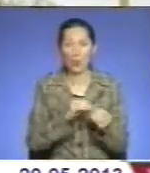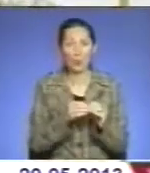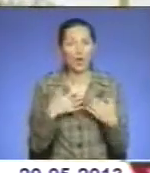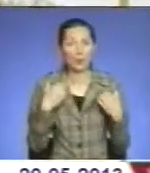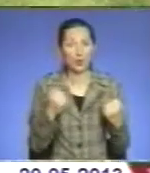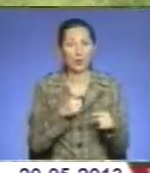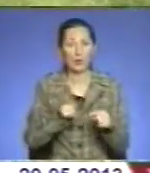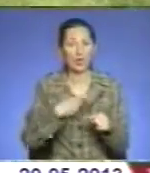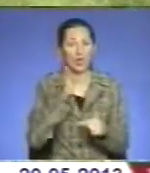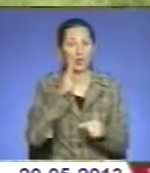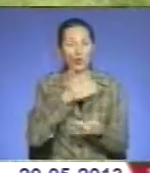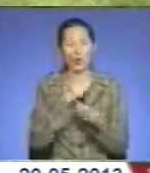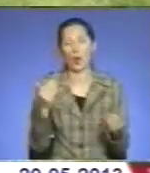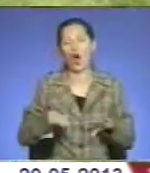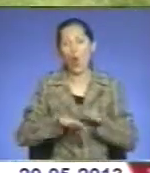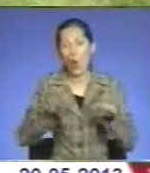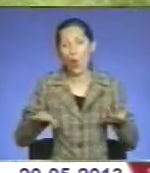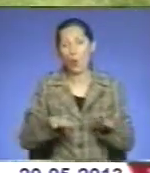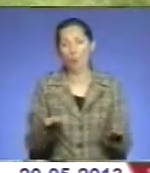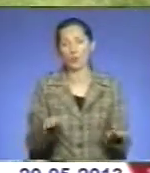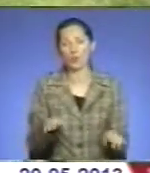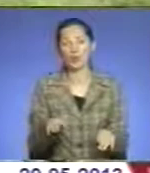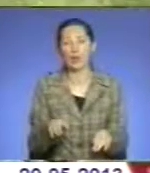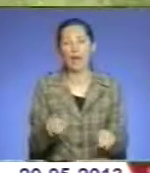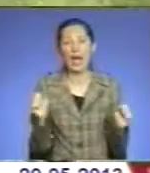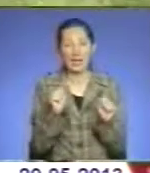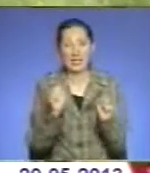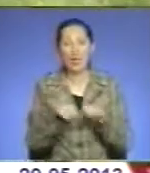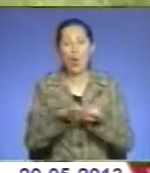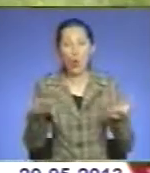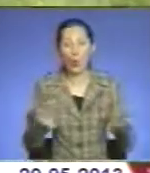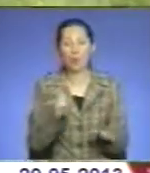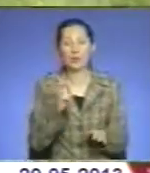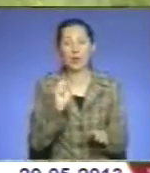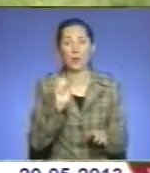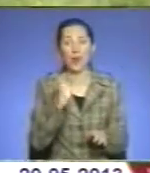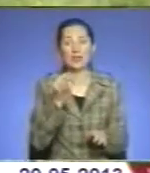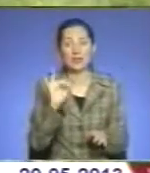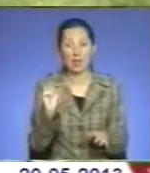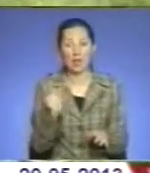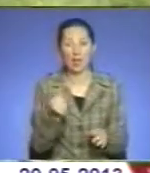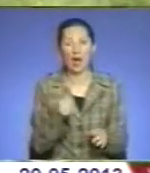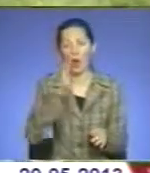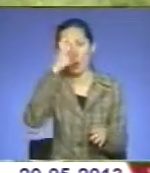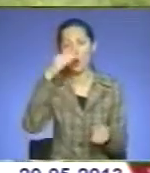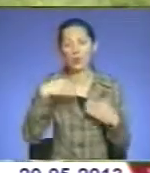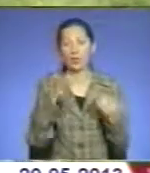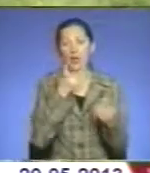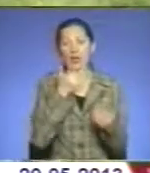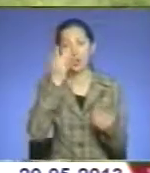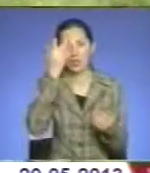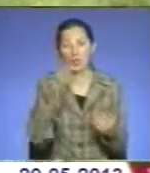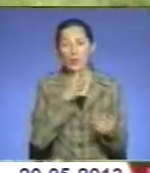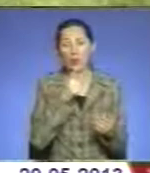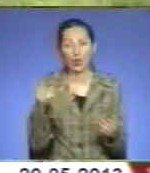немає. Купаюся в ставі зимою, купаюся в басейні. А такий Бог дає на той такий період літній, що ми використовували